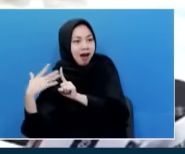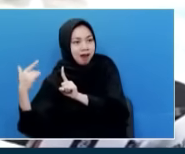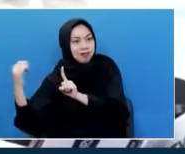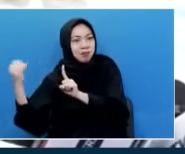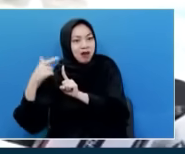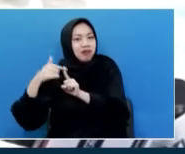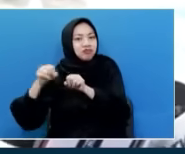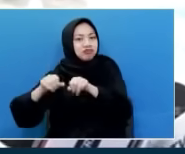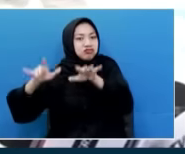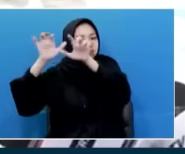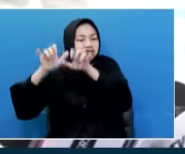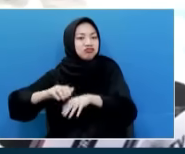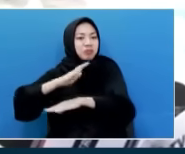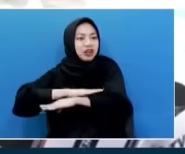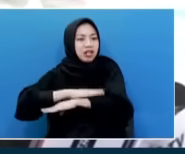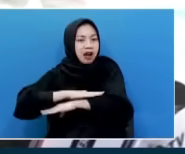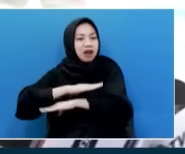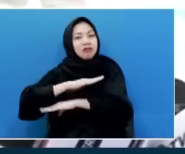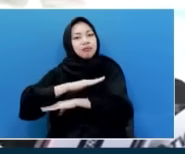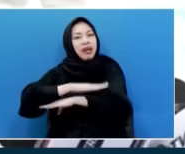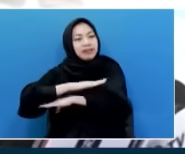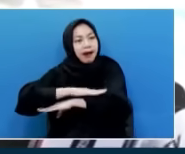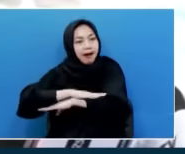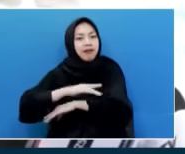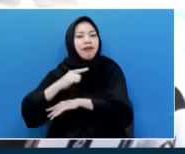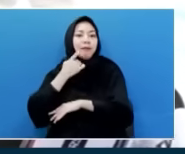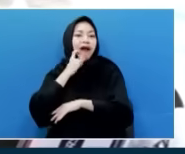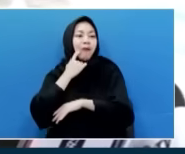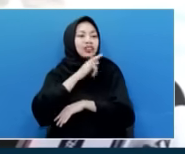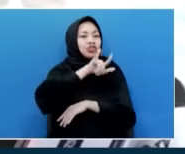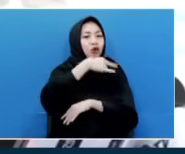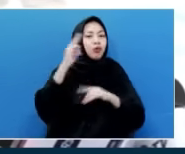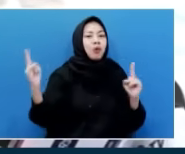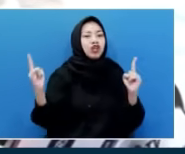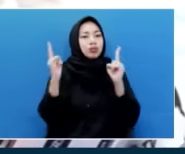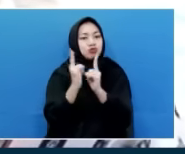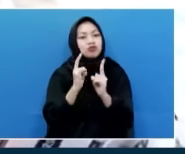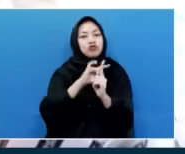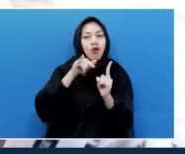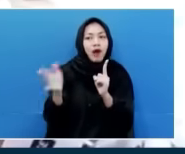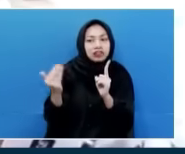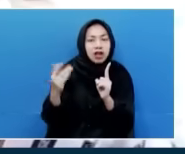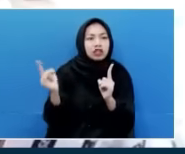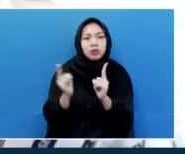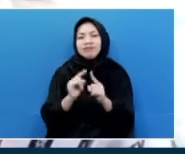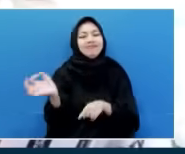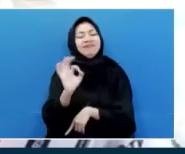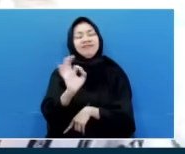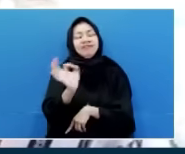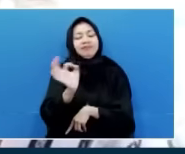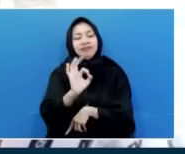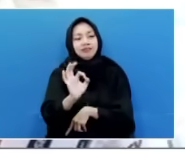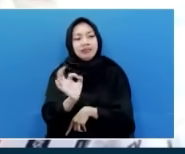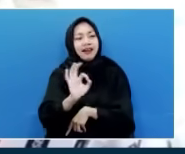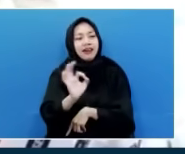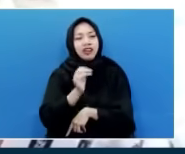dipersepsikan sebagai sebuah fakta gitu tapi sesungguhnya hal itu tidak pernah terjadi ya tidak ada